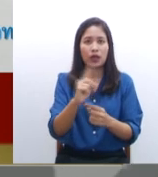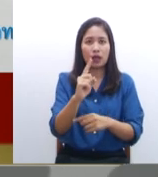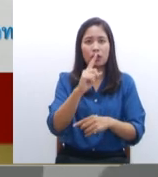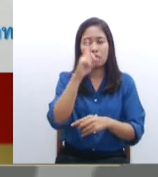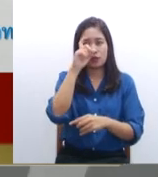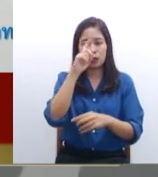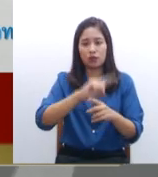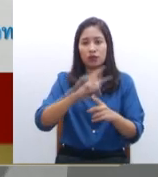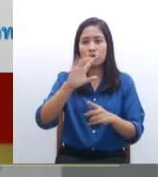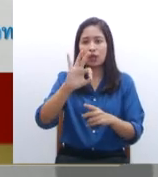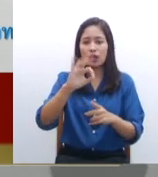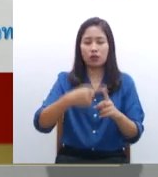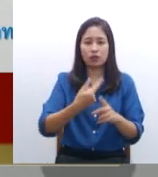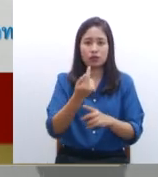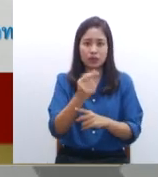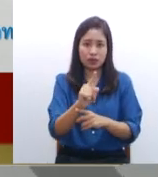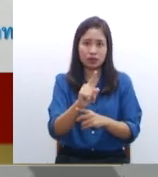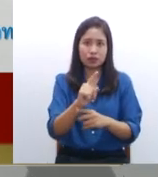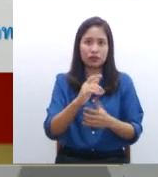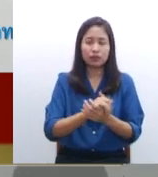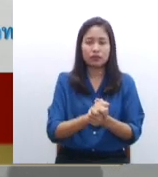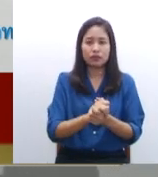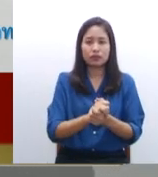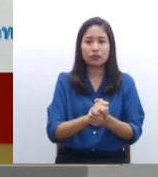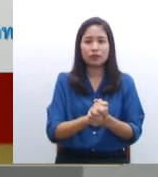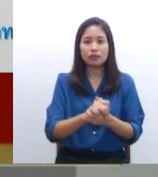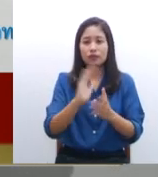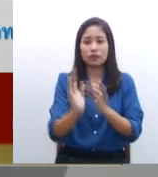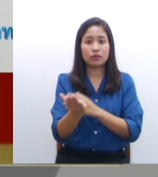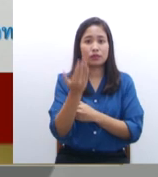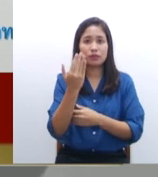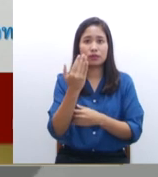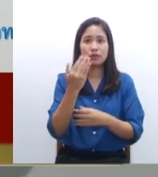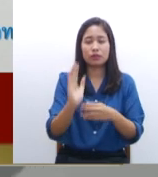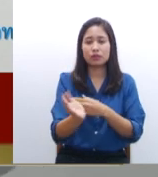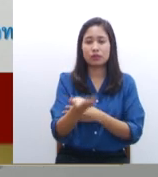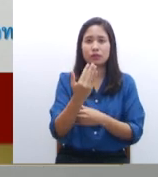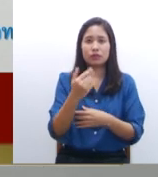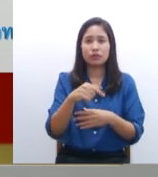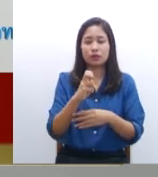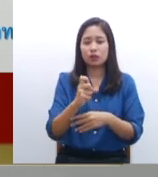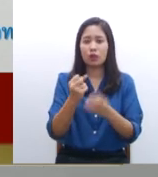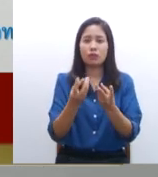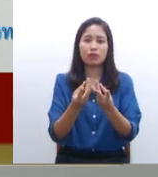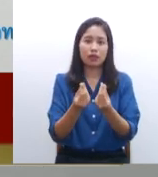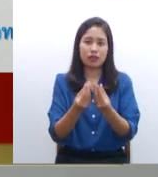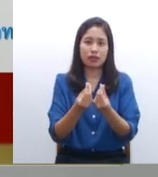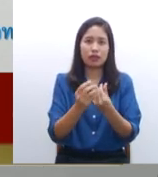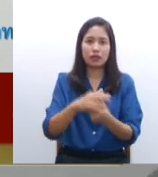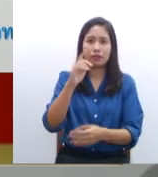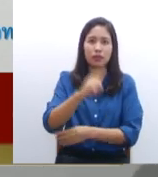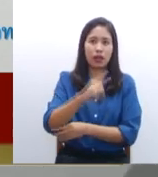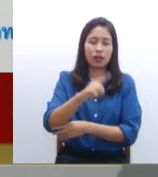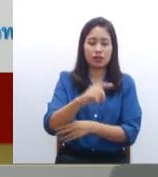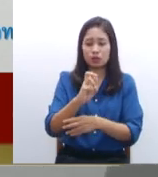จิกายนพุทธศักราช2562ช่วงเช้าสอบในรายวิชาคณิตศาสตร์ช่วงบ่ายสอบ